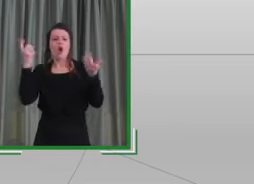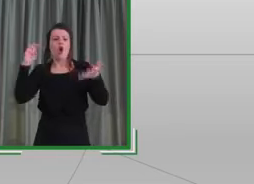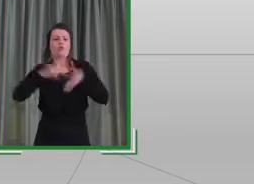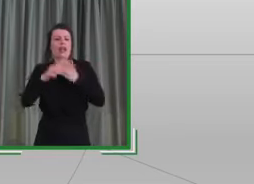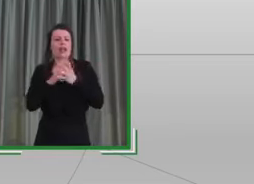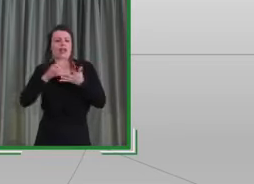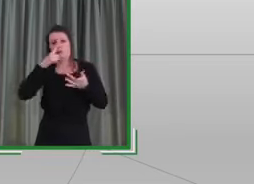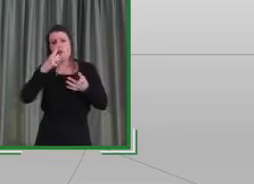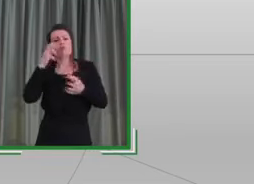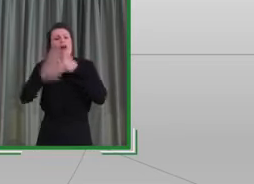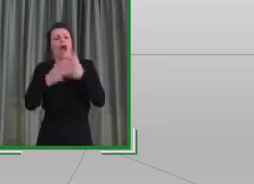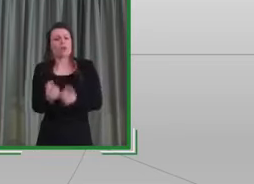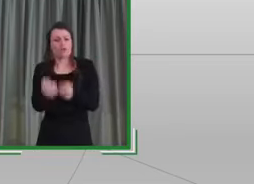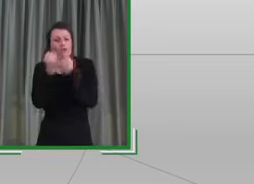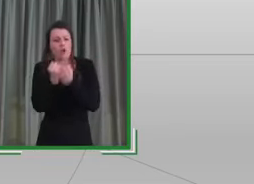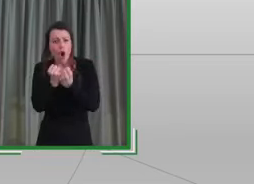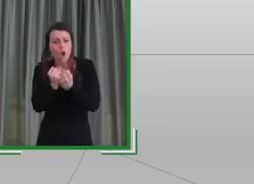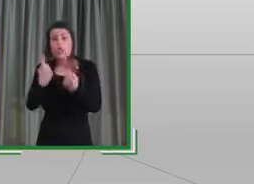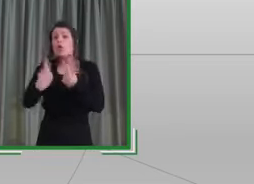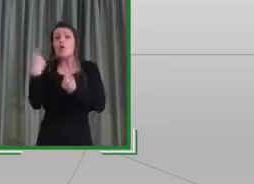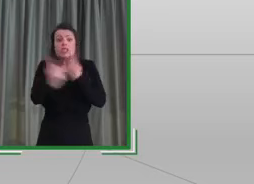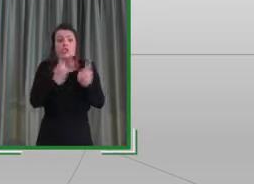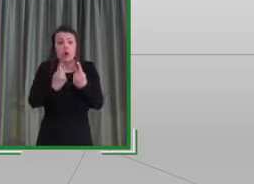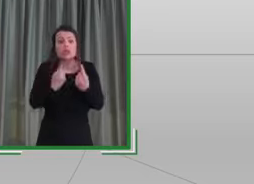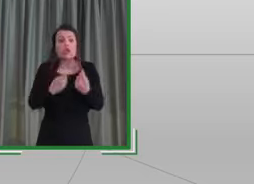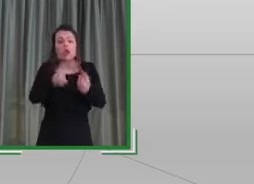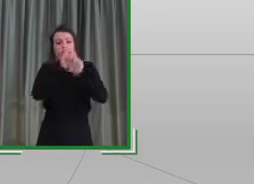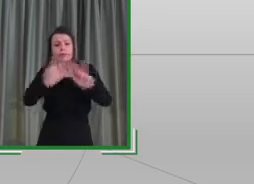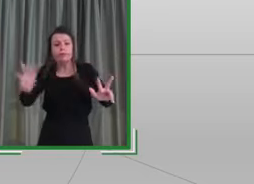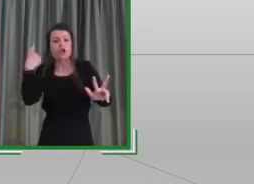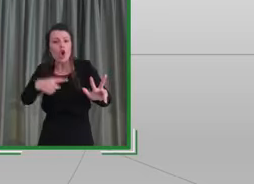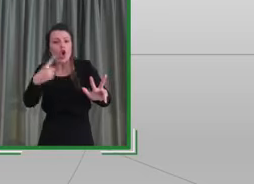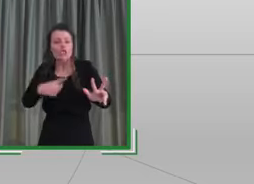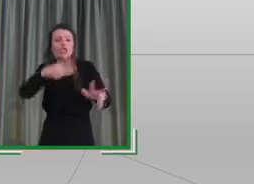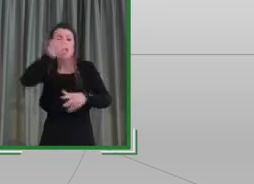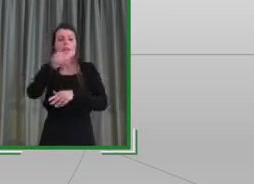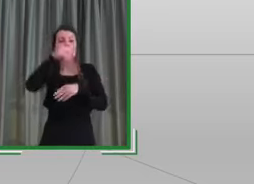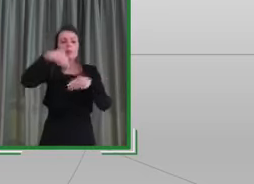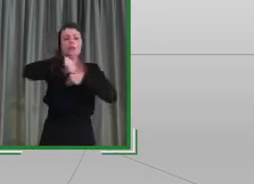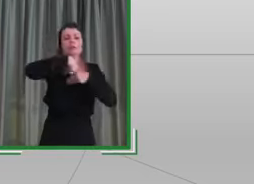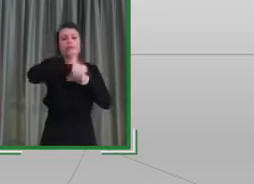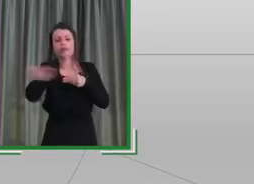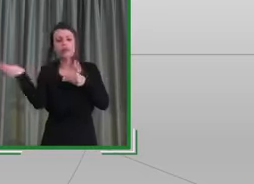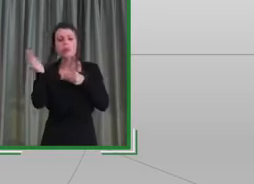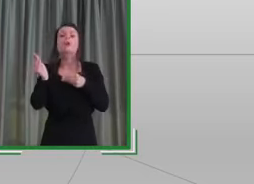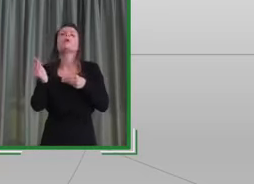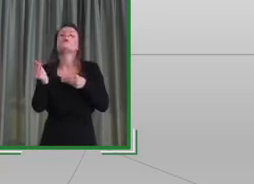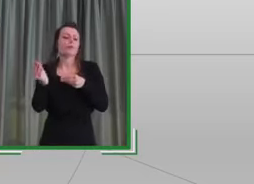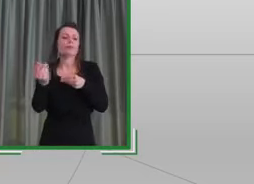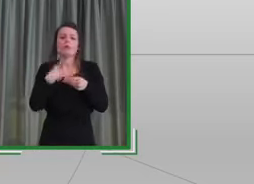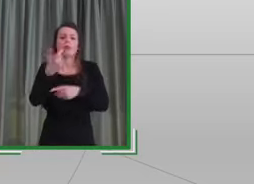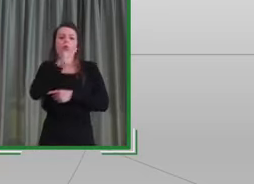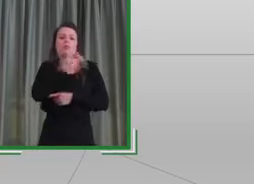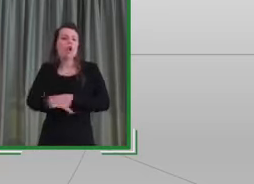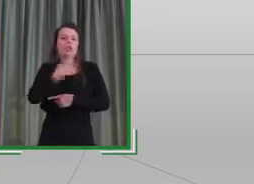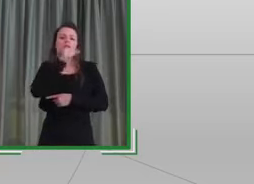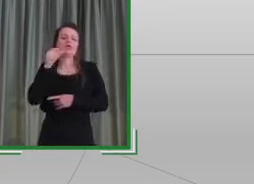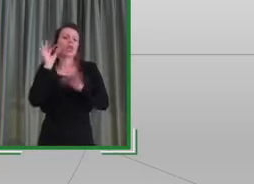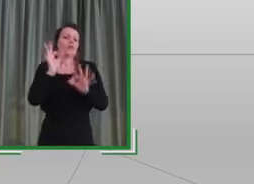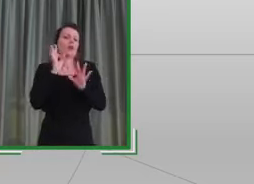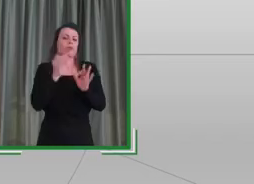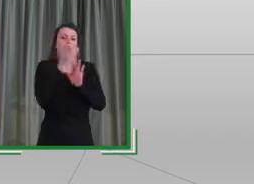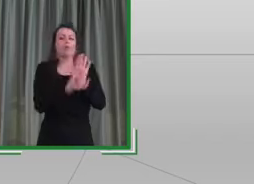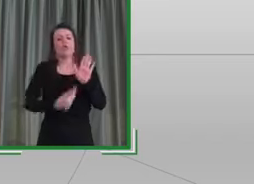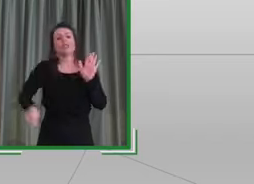veramente importante che questa applicazione venga scaricata sgombriamo ancora una volta al campo dalla questione privacy ormai